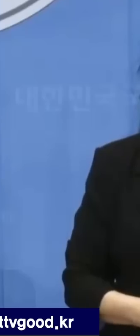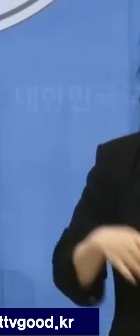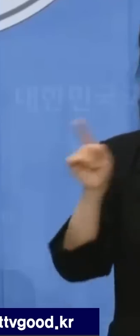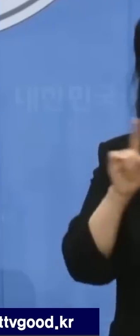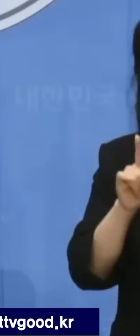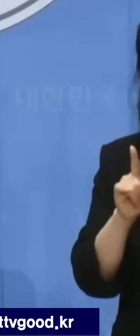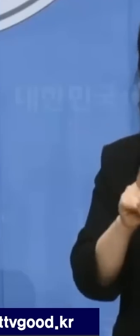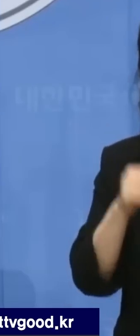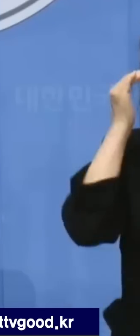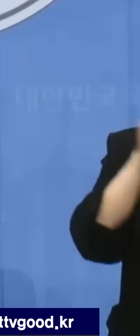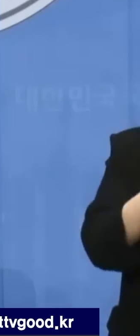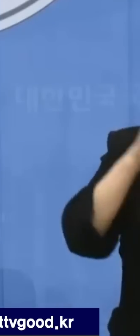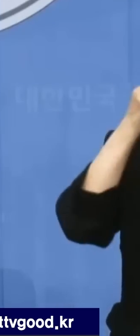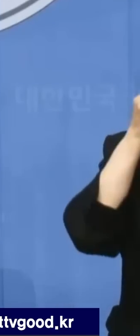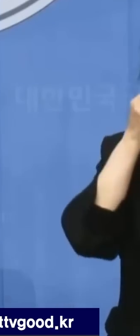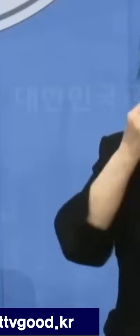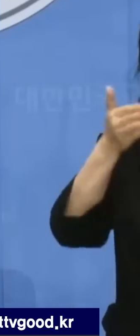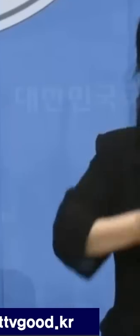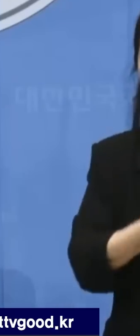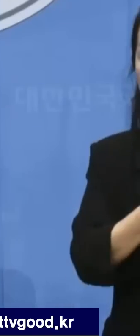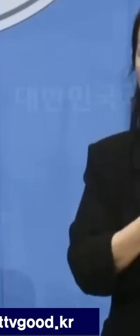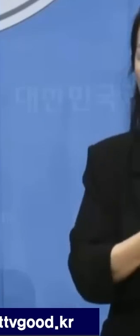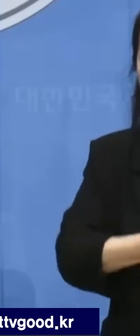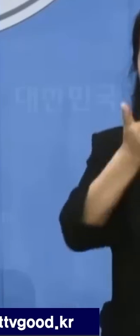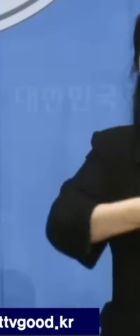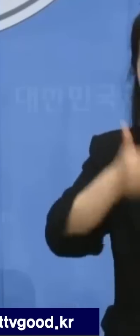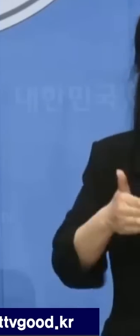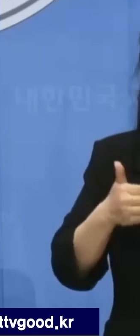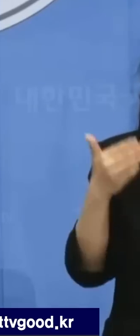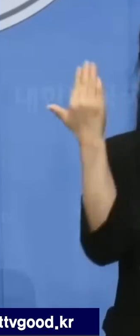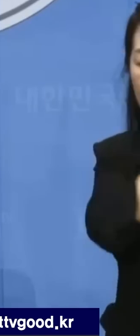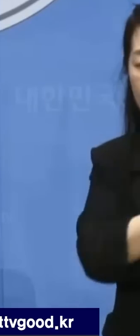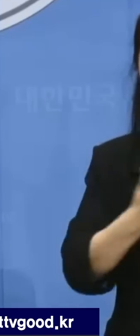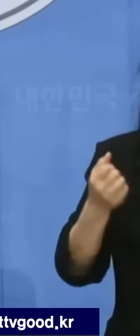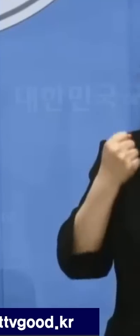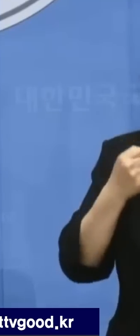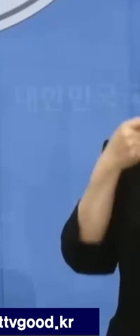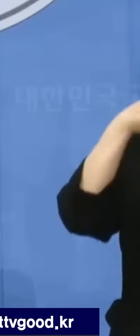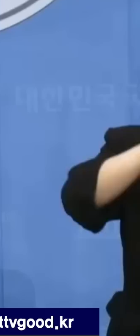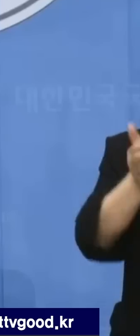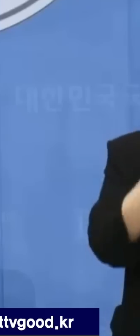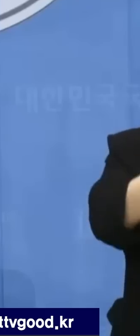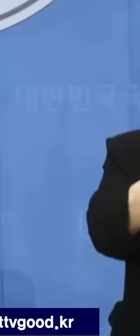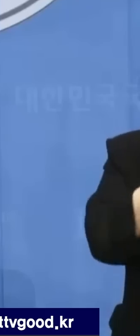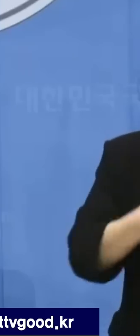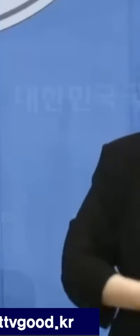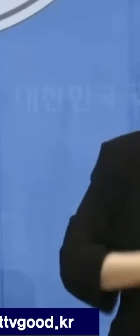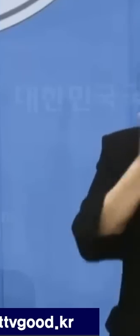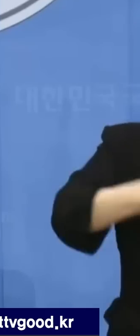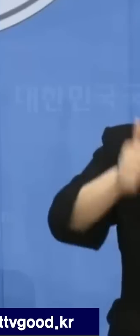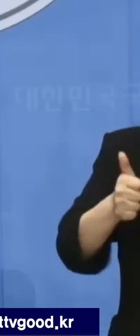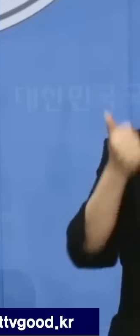아무도 흔들 수 없는 공천 제도를 통해 더욱 건강하고 경쟁력 있는 강한 민주당을 만들겠습니다. 경선을 원칙으로